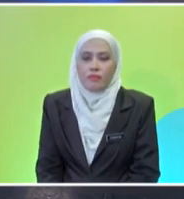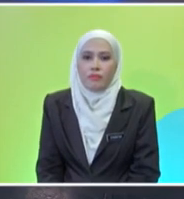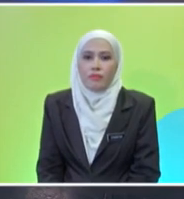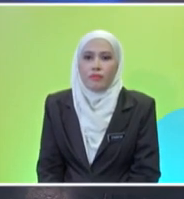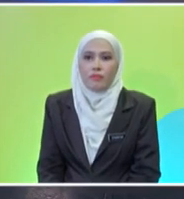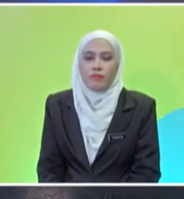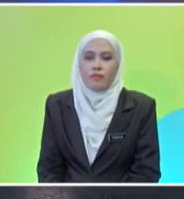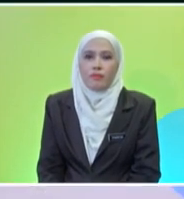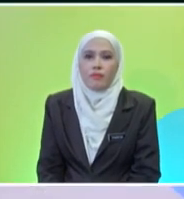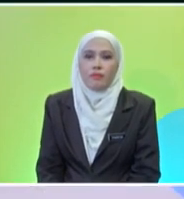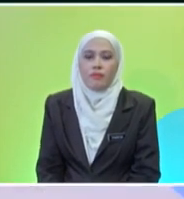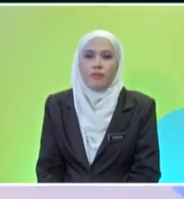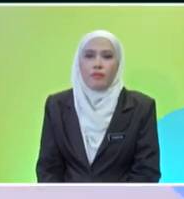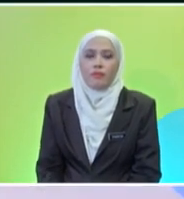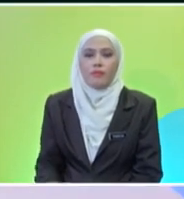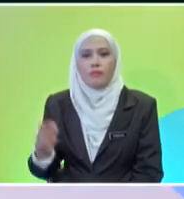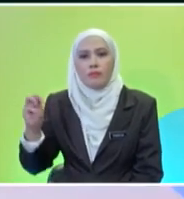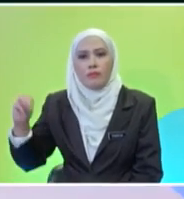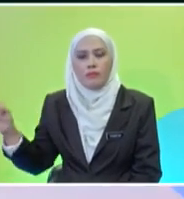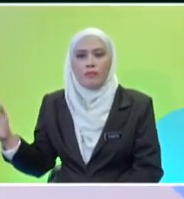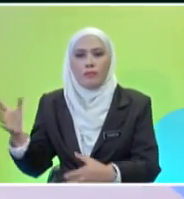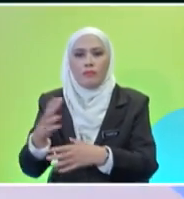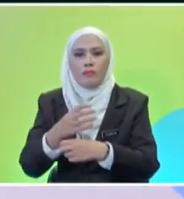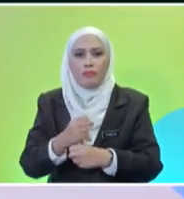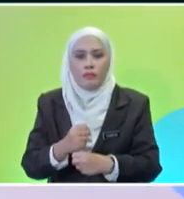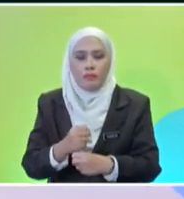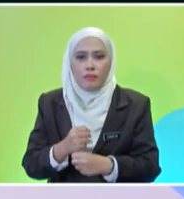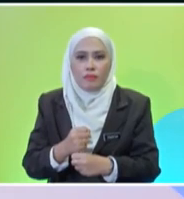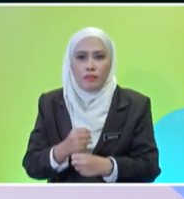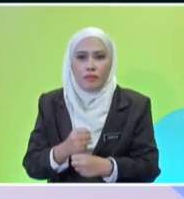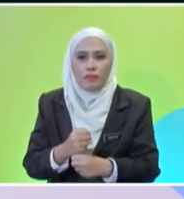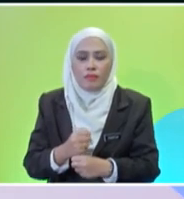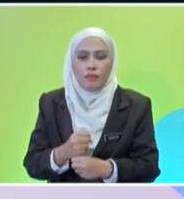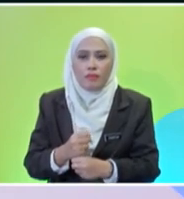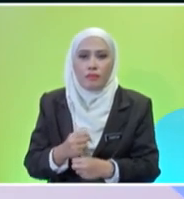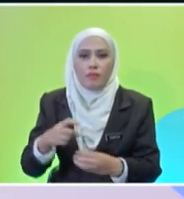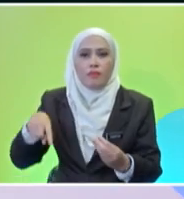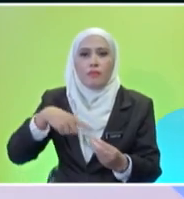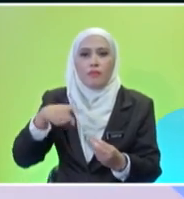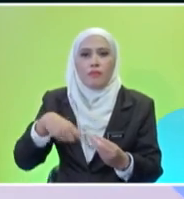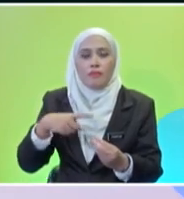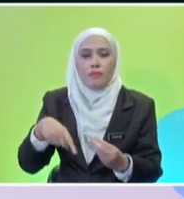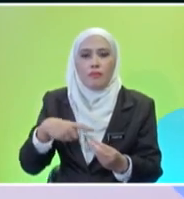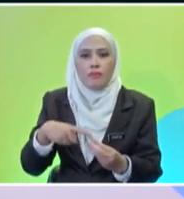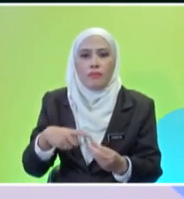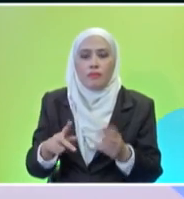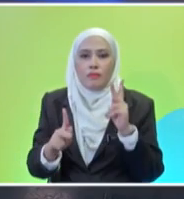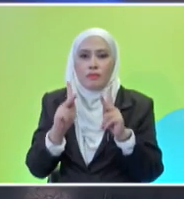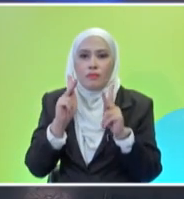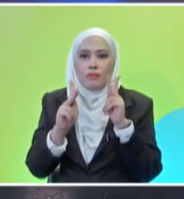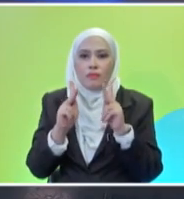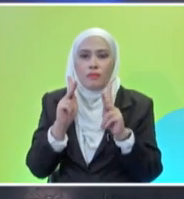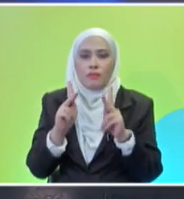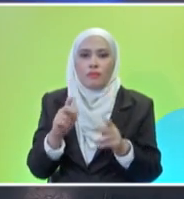petang ini murid-murid dapat belajar tentang kata seni nama murid kita boleh